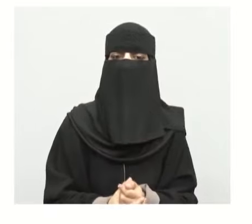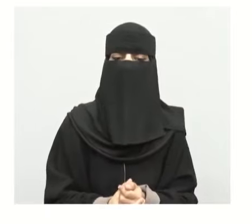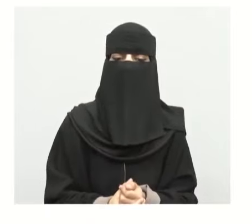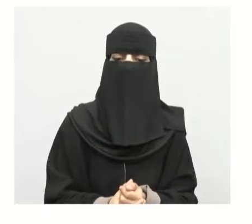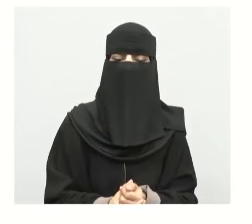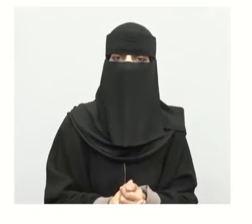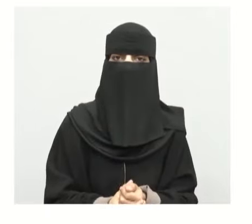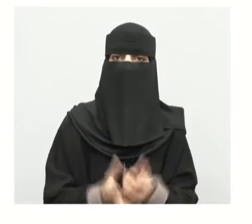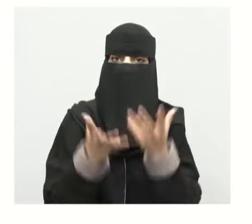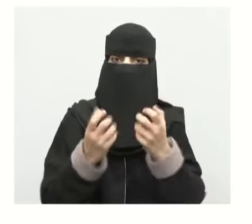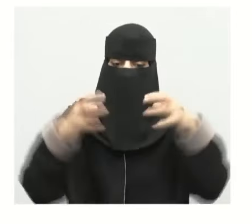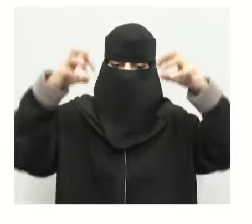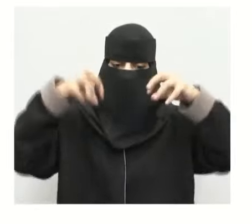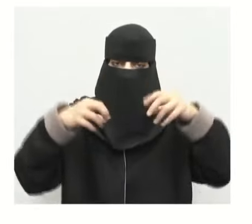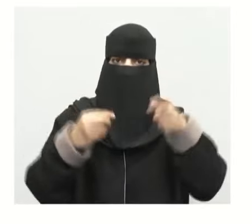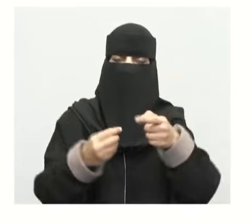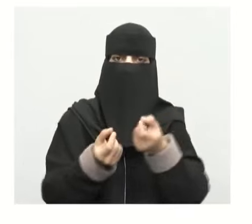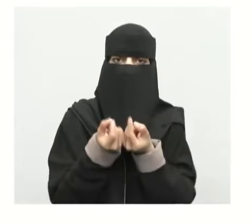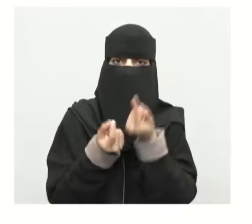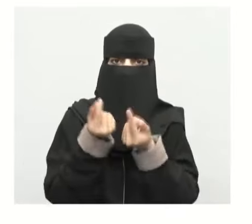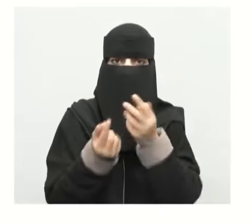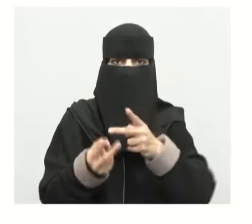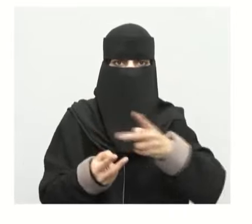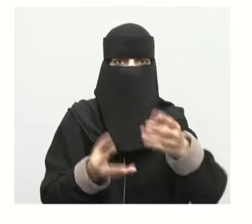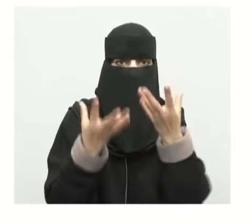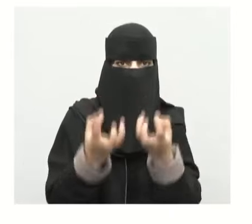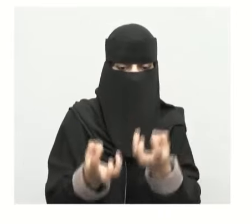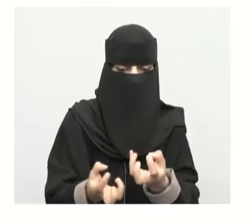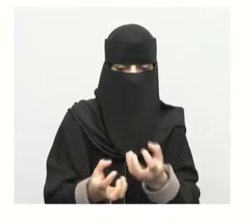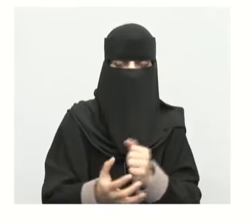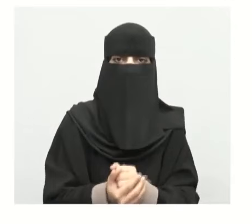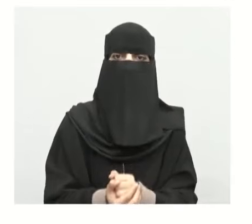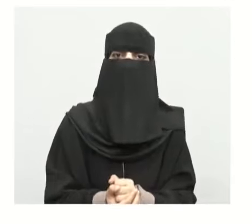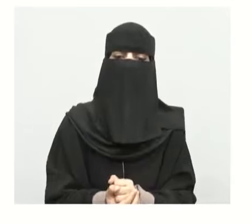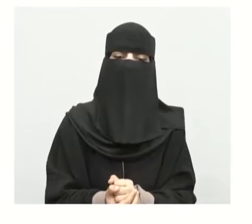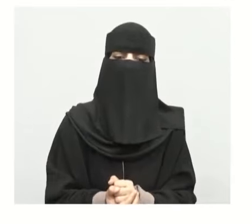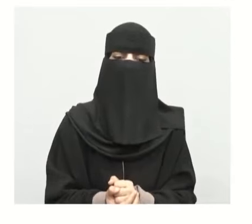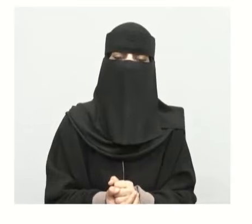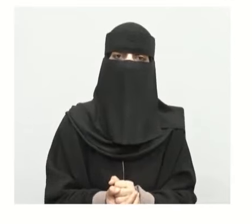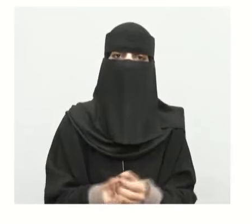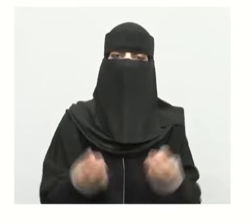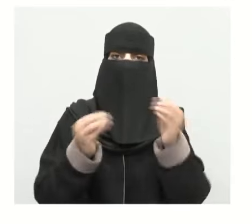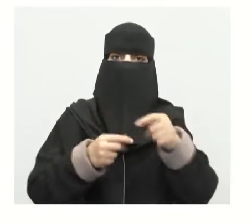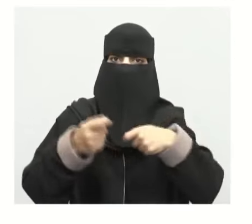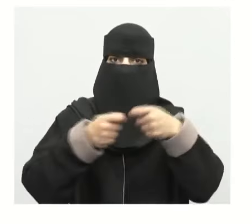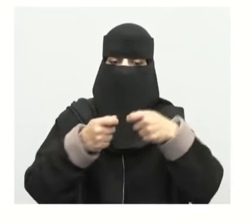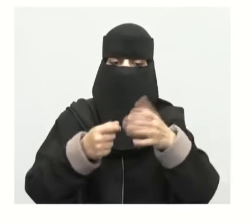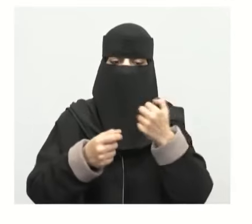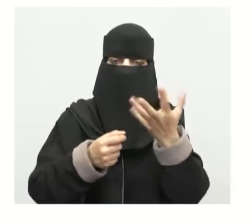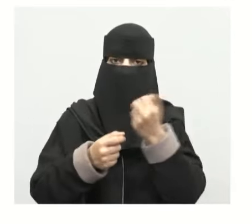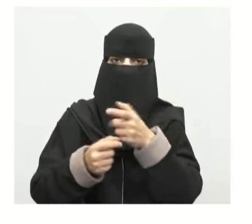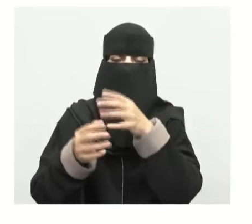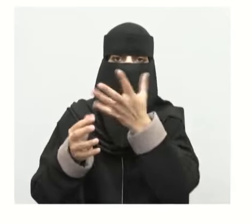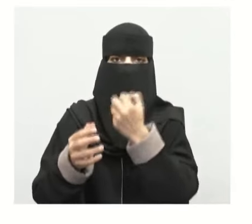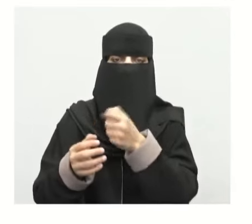القاسي قله الامطار وقله المحصولات الزراعيه مكلفه اقتصاديا حيث الحاجه